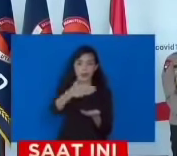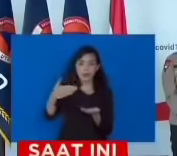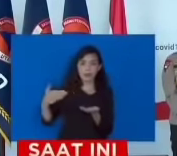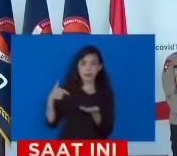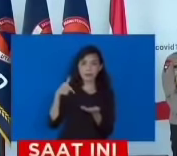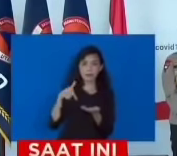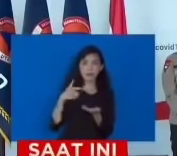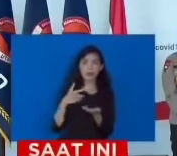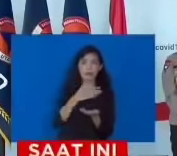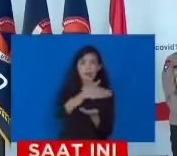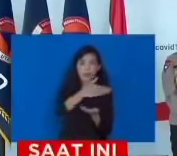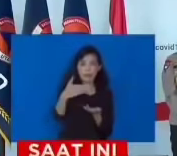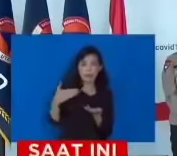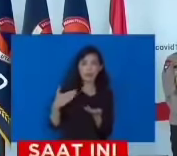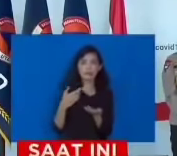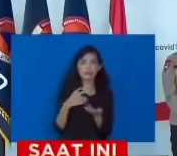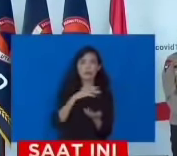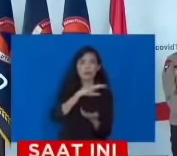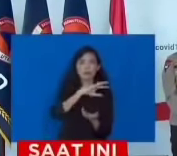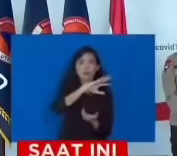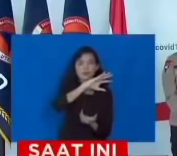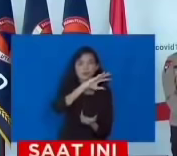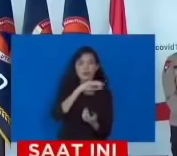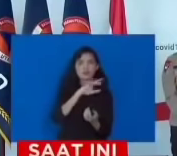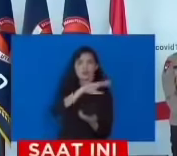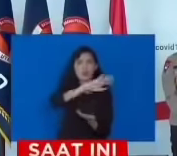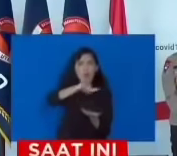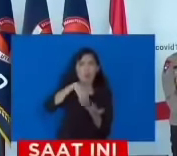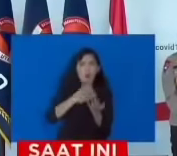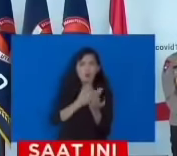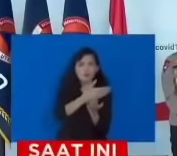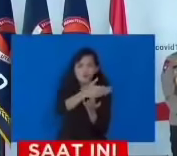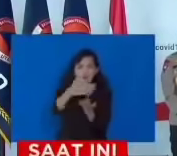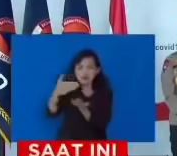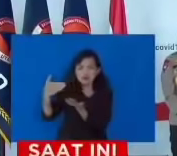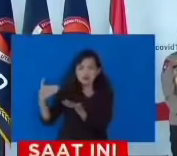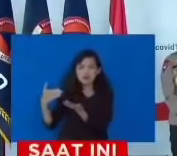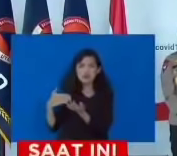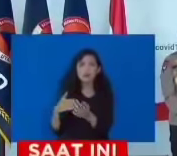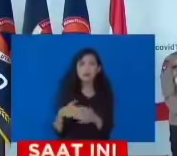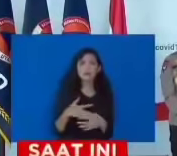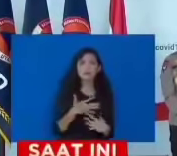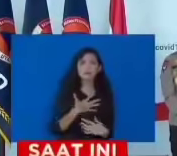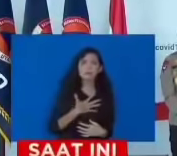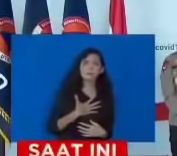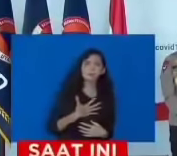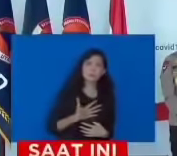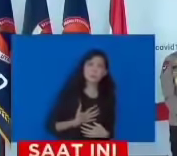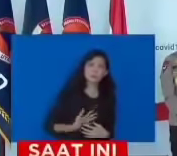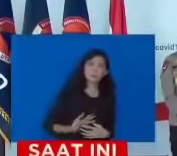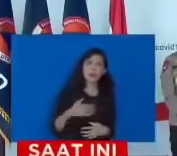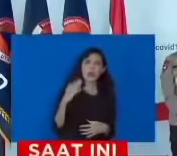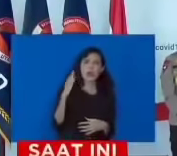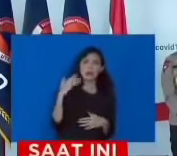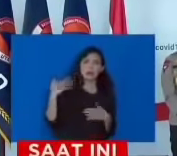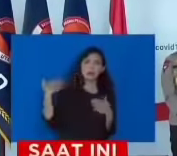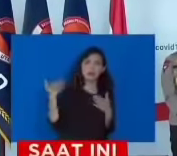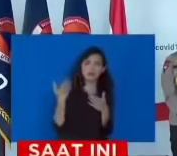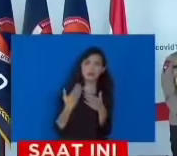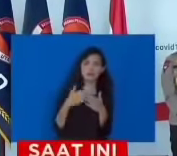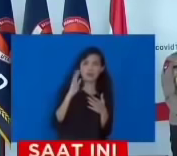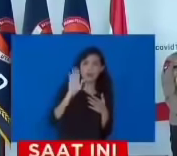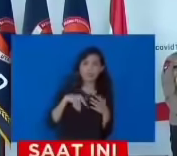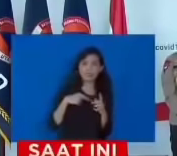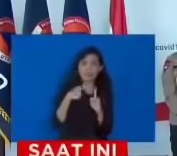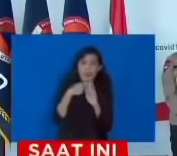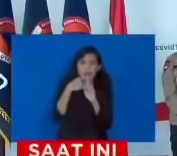dan merekap kembali seluruh data. Kita masih cukup berprihatin pada hari ini masih terjadi